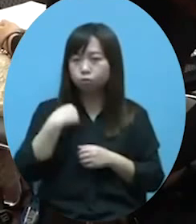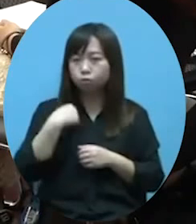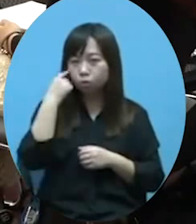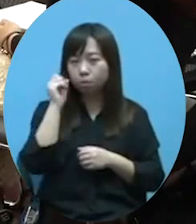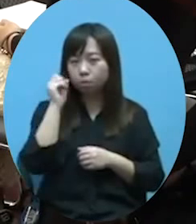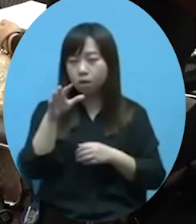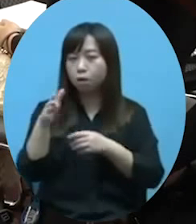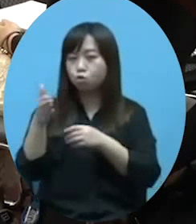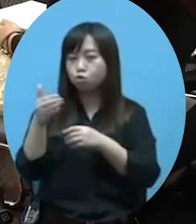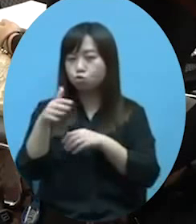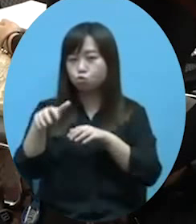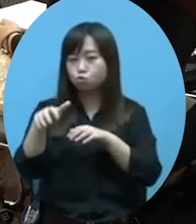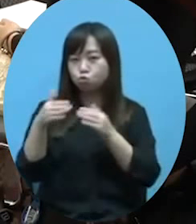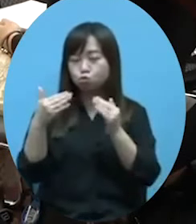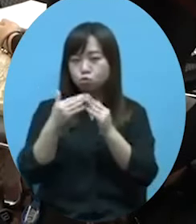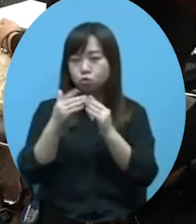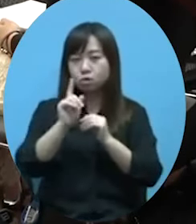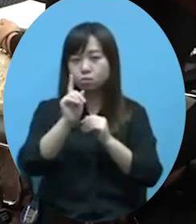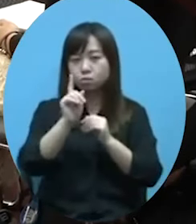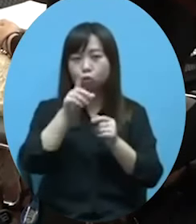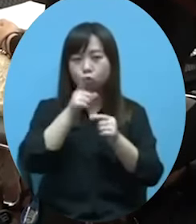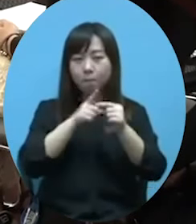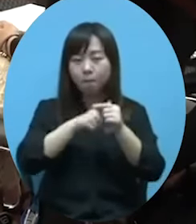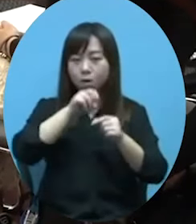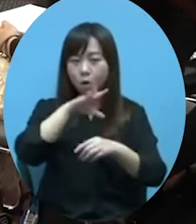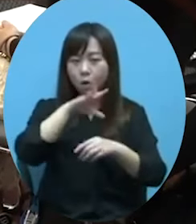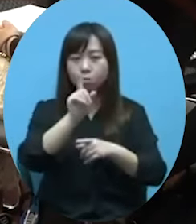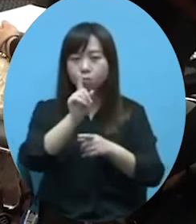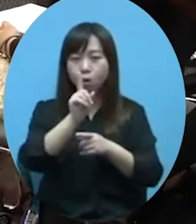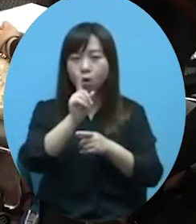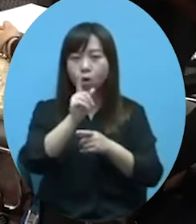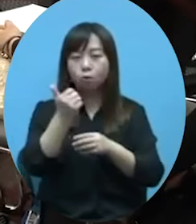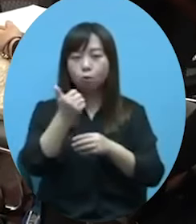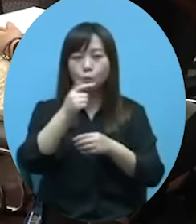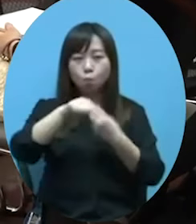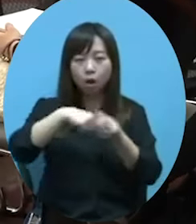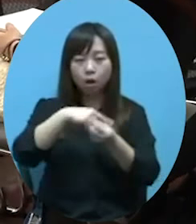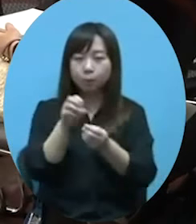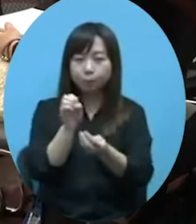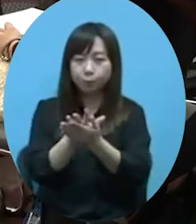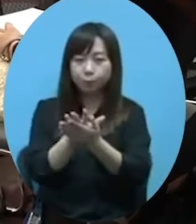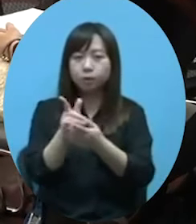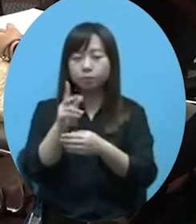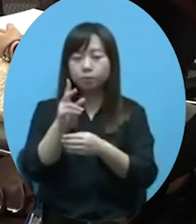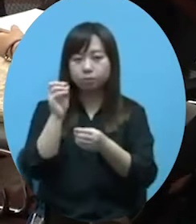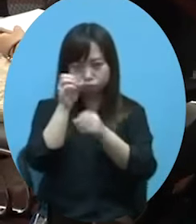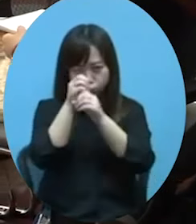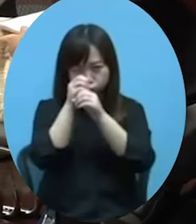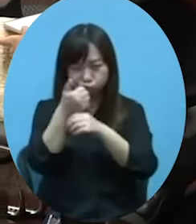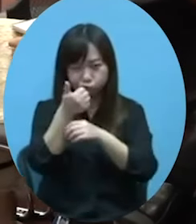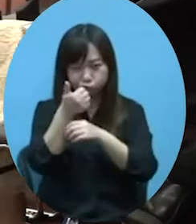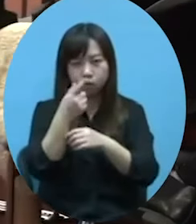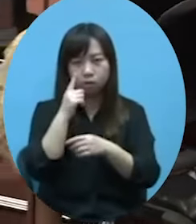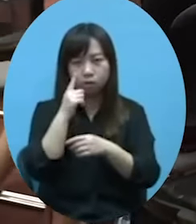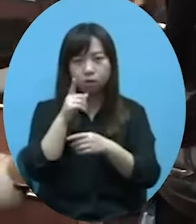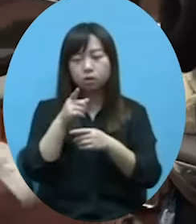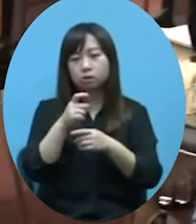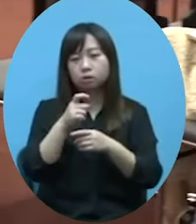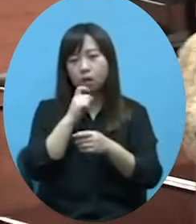漁護署那邊用中文說回怎樣排除那隻狗呢是一些的環境感染令到他驗到一些樣本是陽性